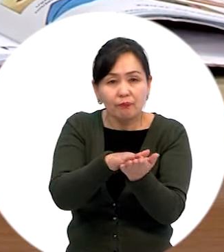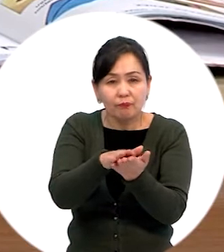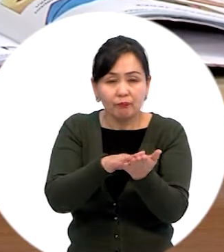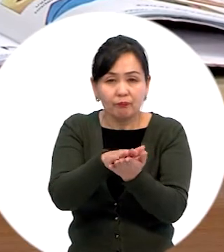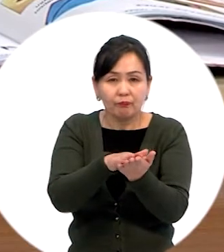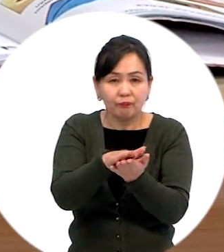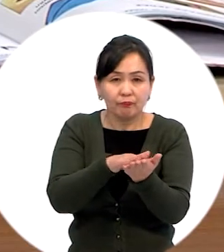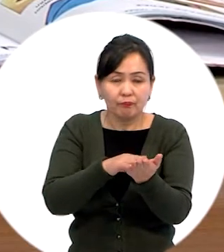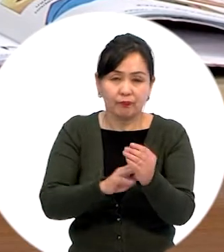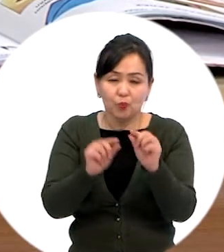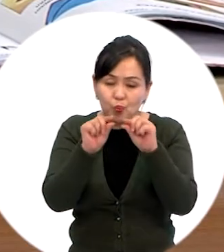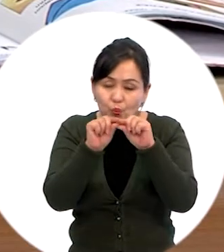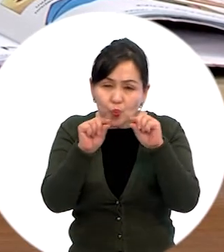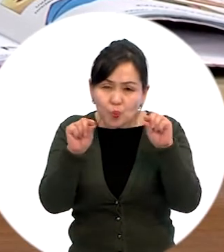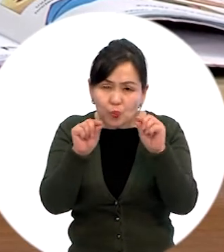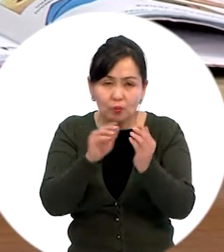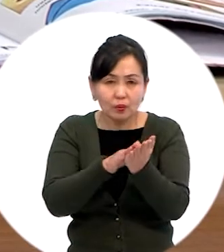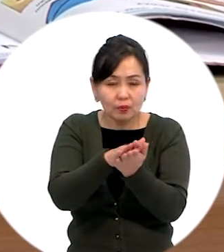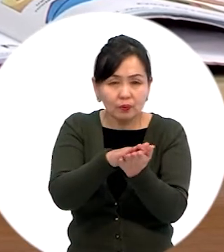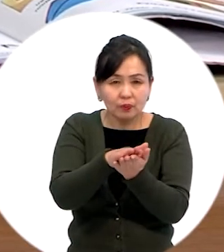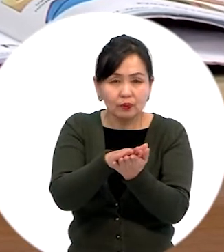За сувь харга ашиглаад.